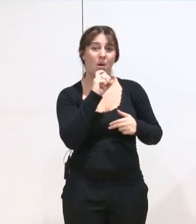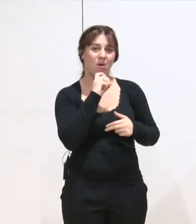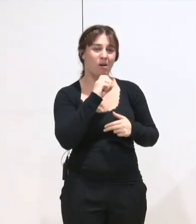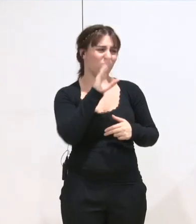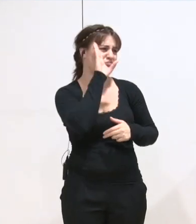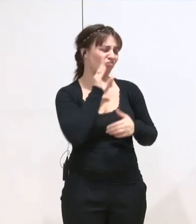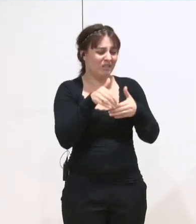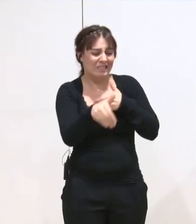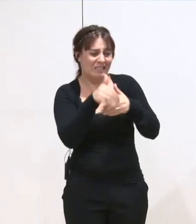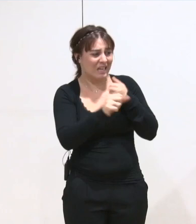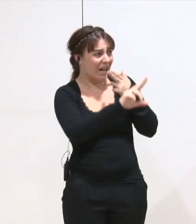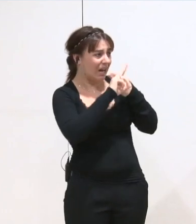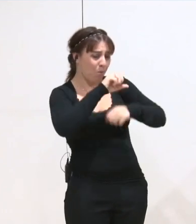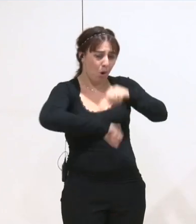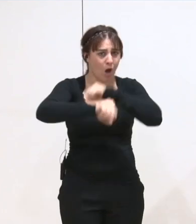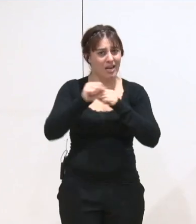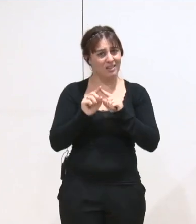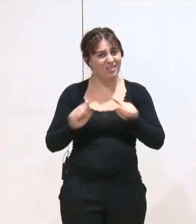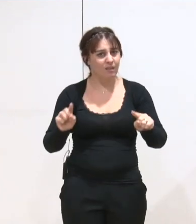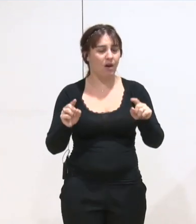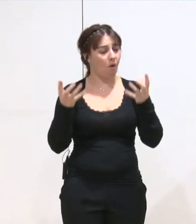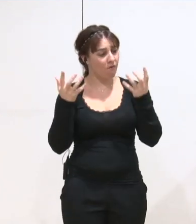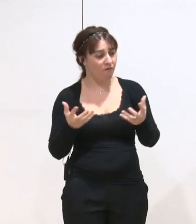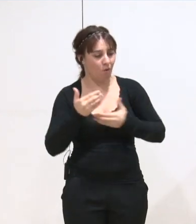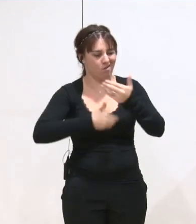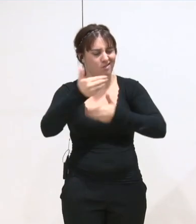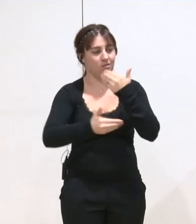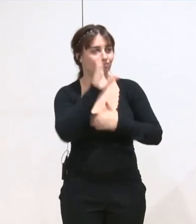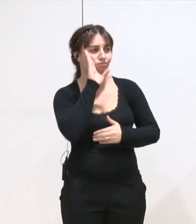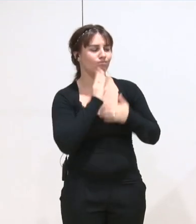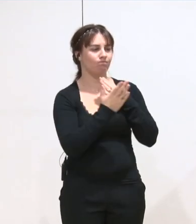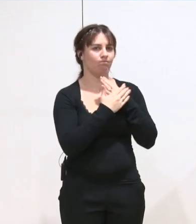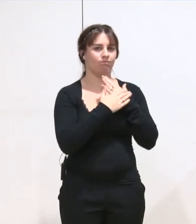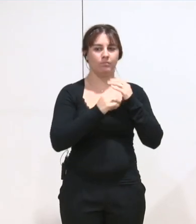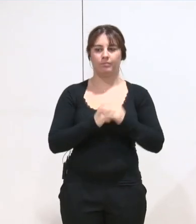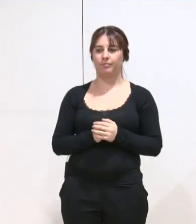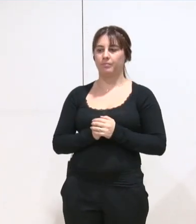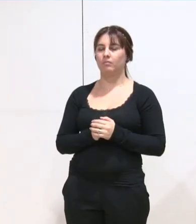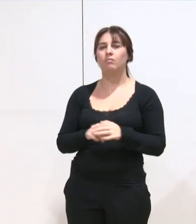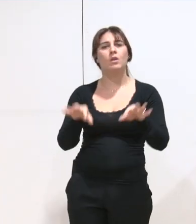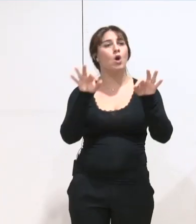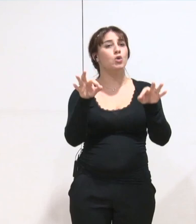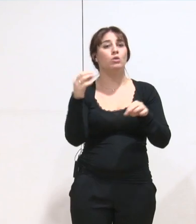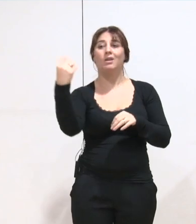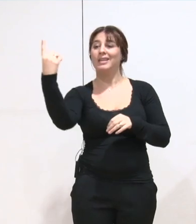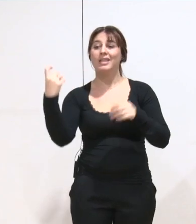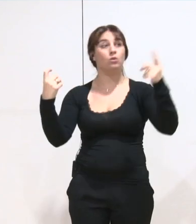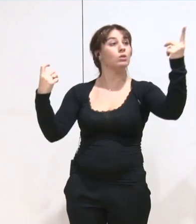vite comment les choses peuvent s'organiser différemment. Oui, sur ce point, puisque vous posez tous les deux la